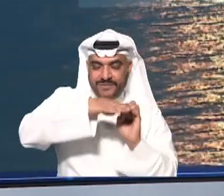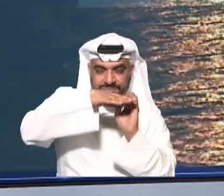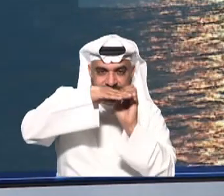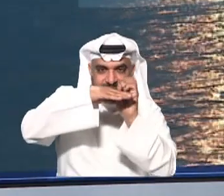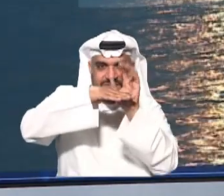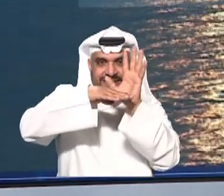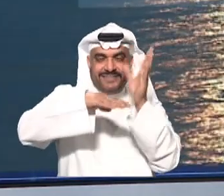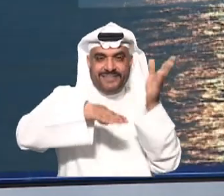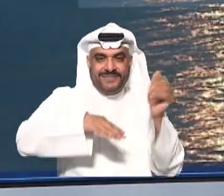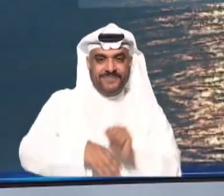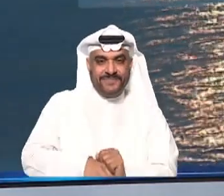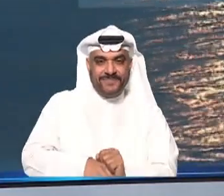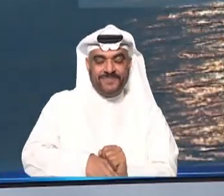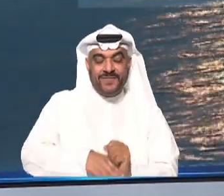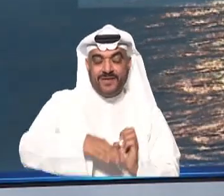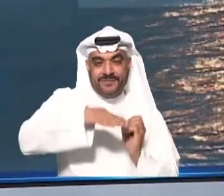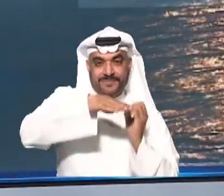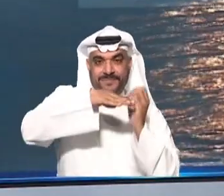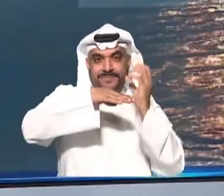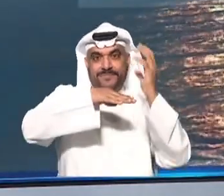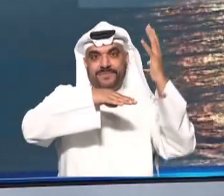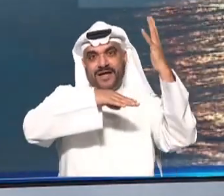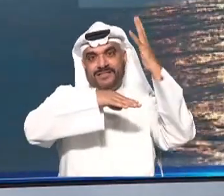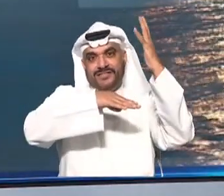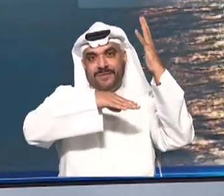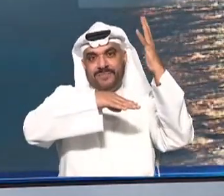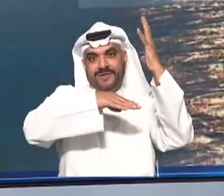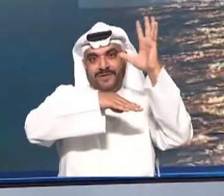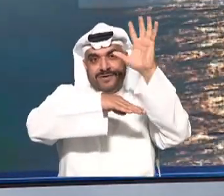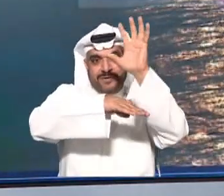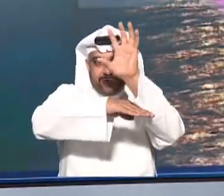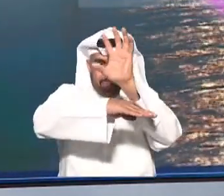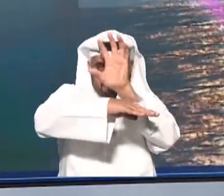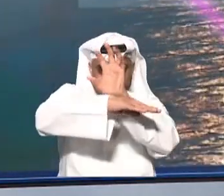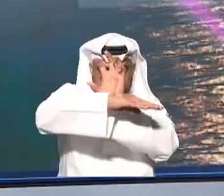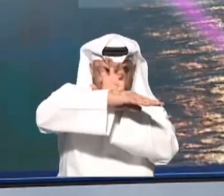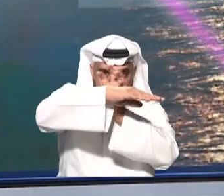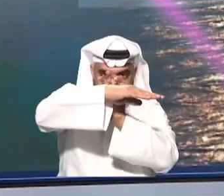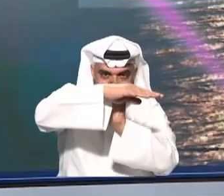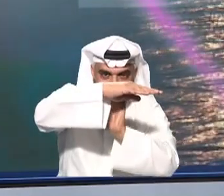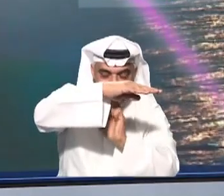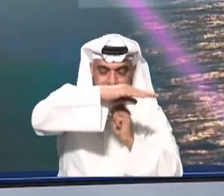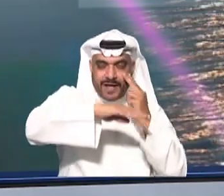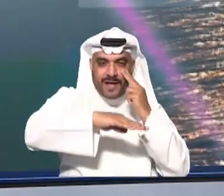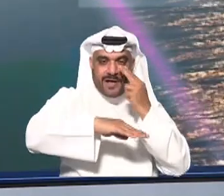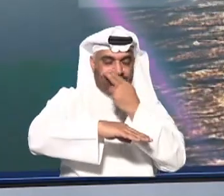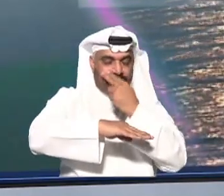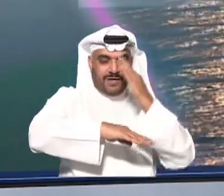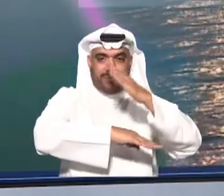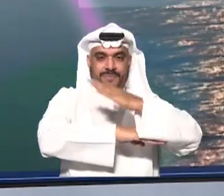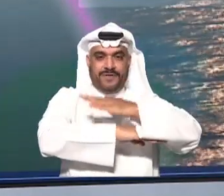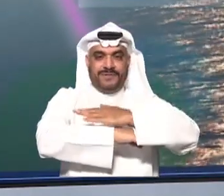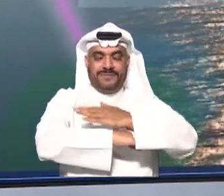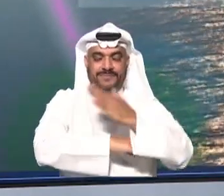الفجر في الساعة 4:27، موعد شروق الشمس الساعة 5:46، أما غروب الشمس الساعة